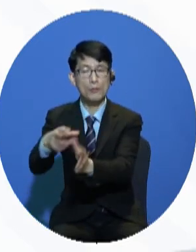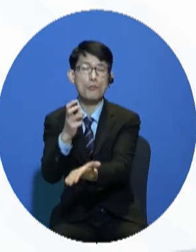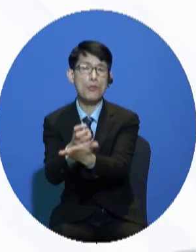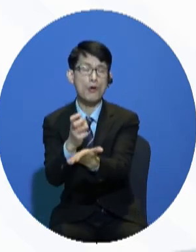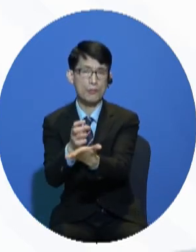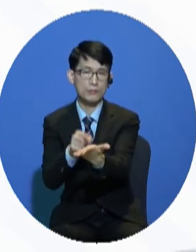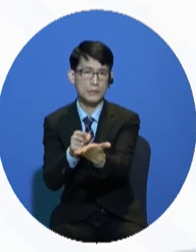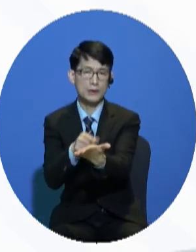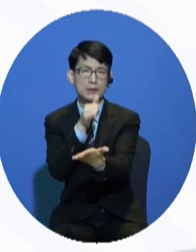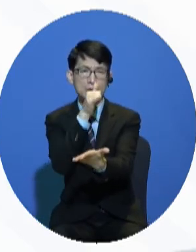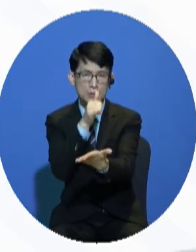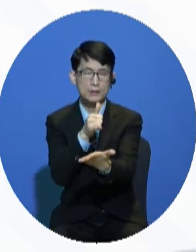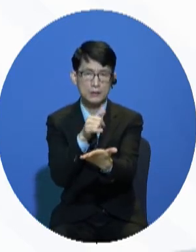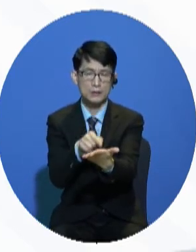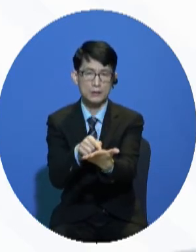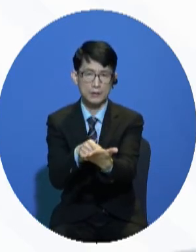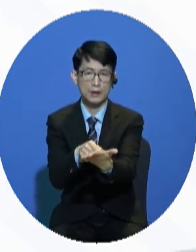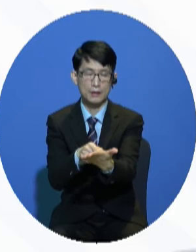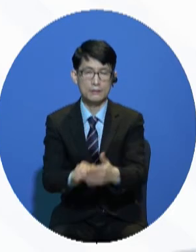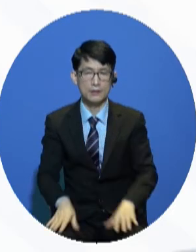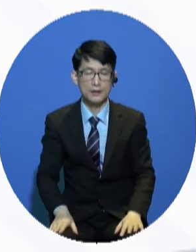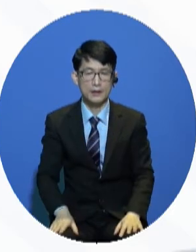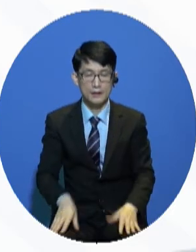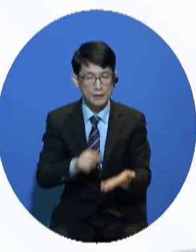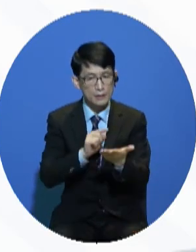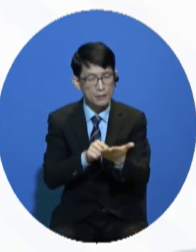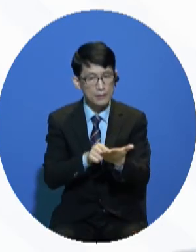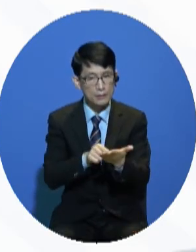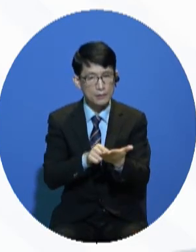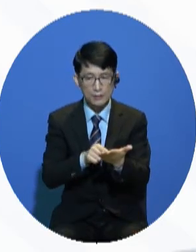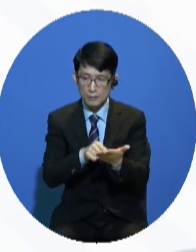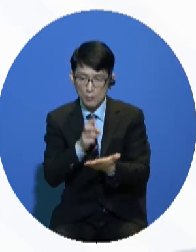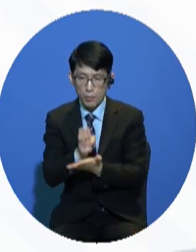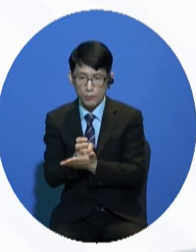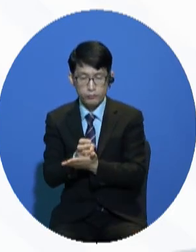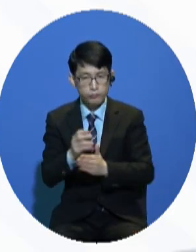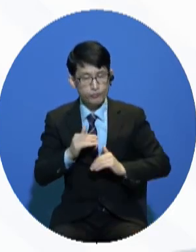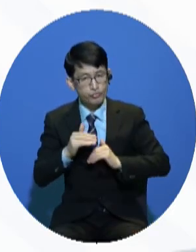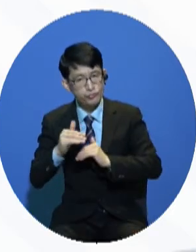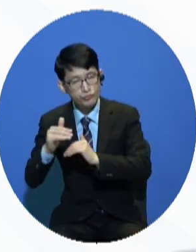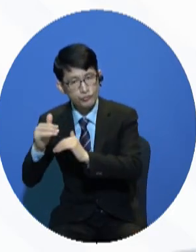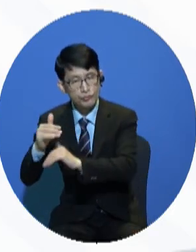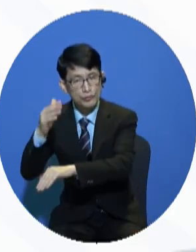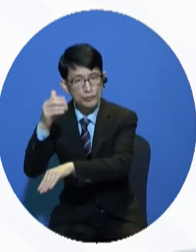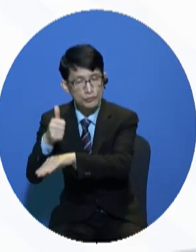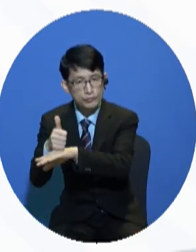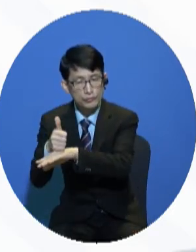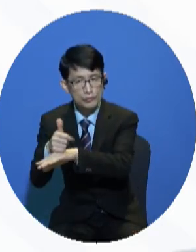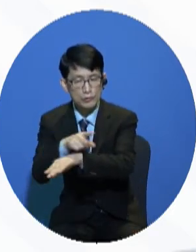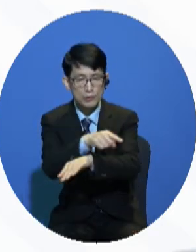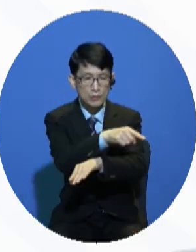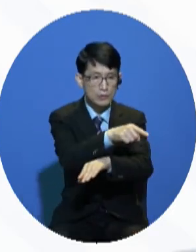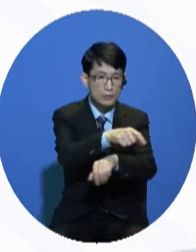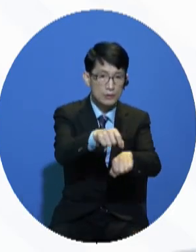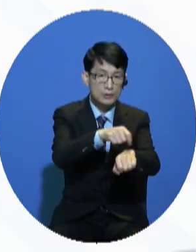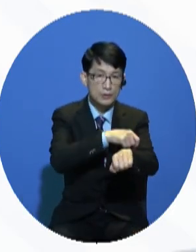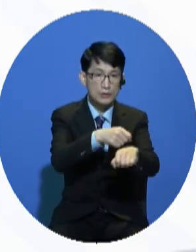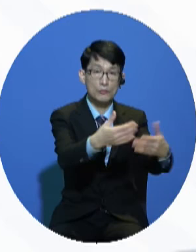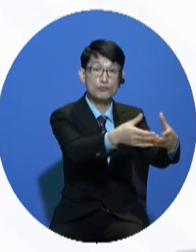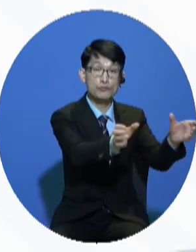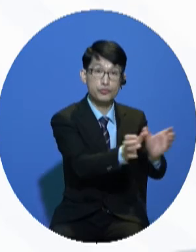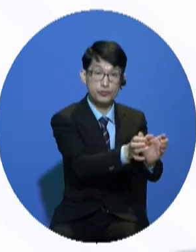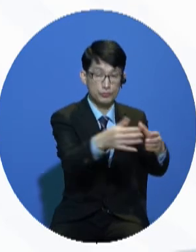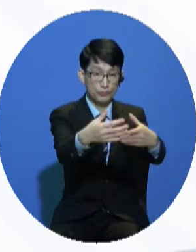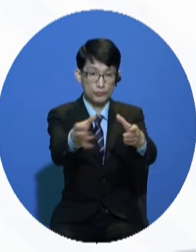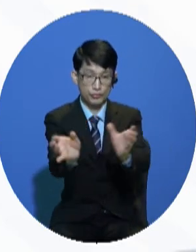범부처 소관 법률안의 성격까지 가지고 있습니다. 그래서 이렇게 추진하게 되면 이 정부의 특정 부처나 아니면 특정 부처의